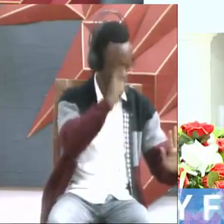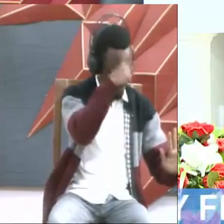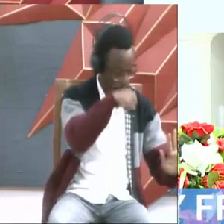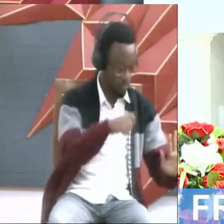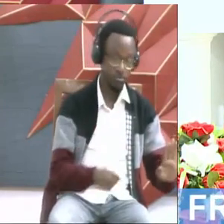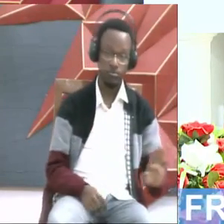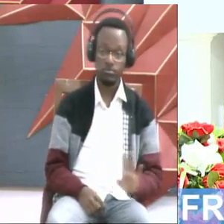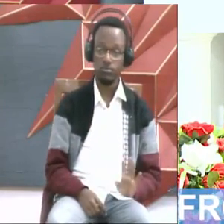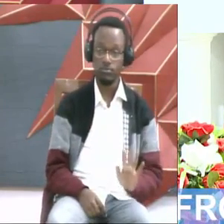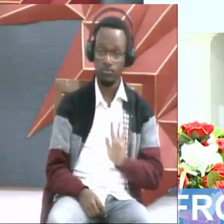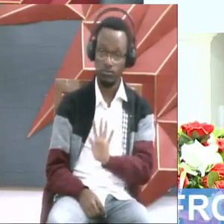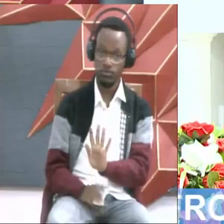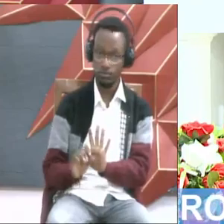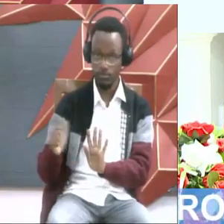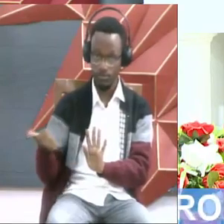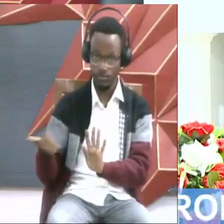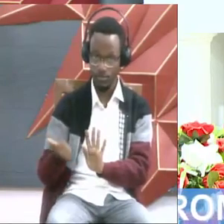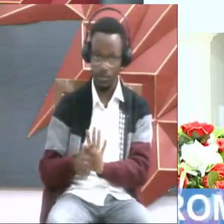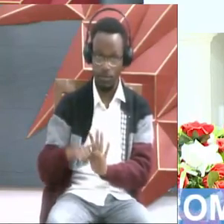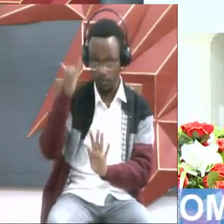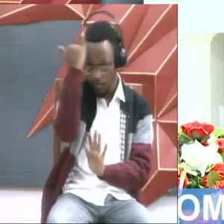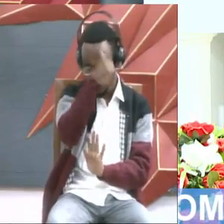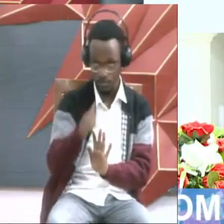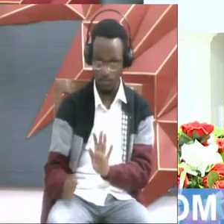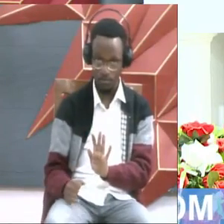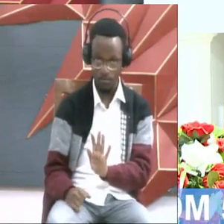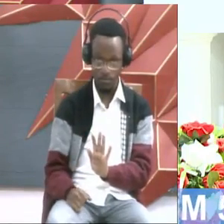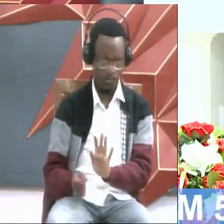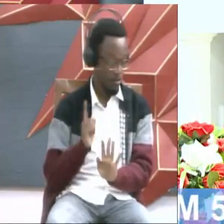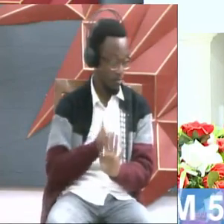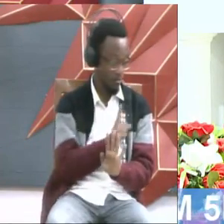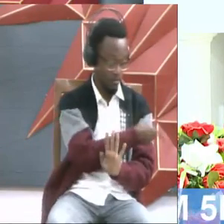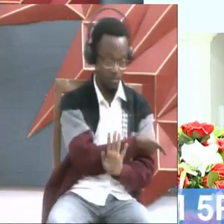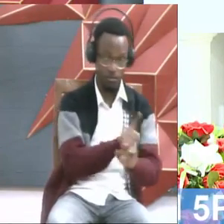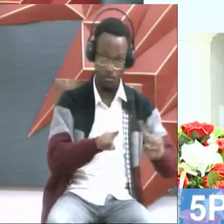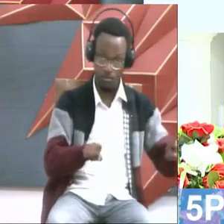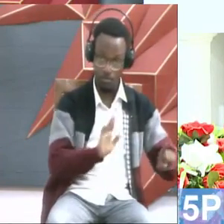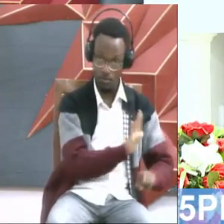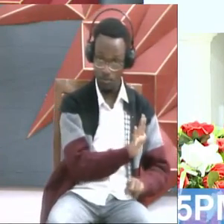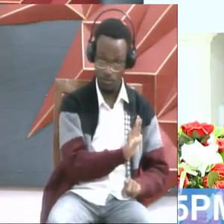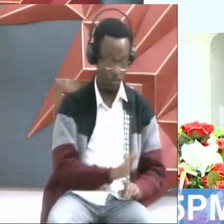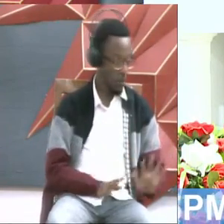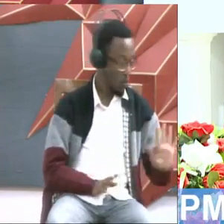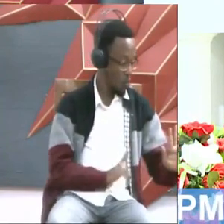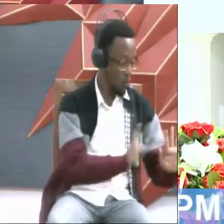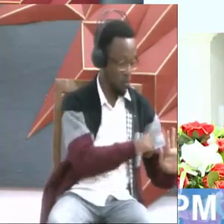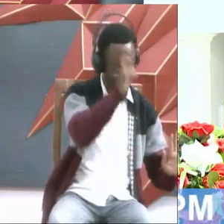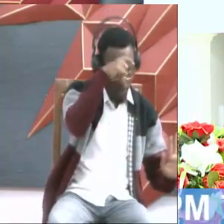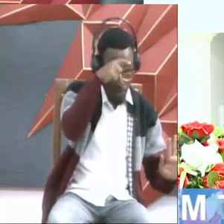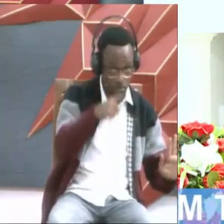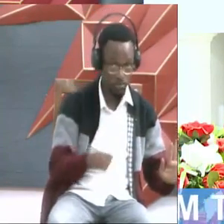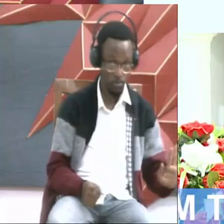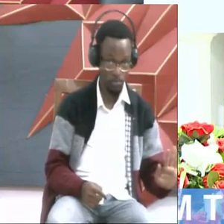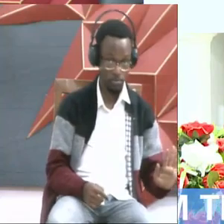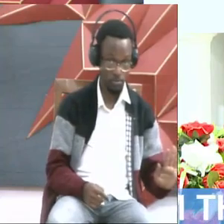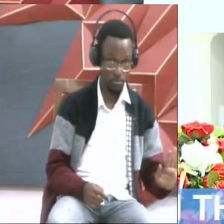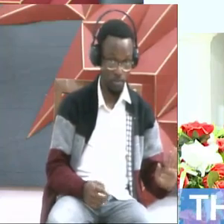Différence, itandukaniro ryabo. La différence entre ces vierges. Batanu b'ubwenge. Les 5 bari